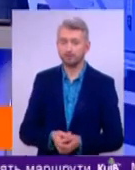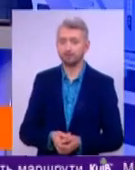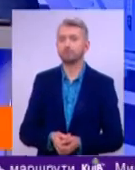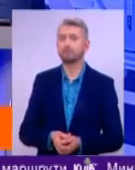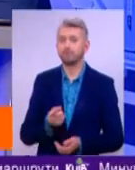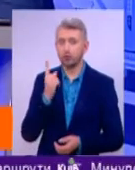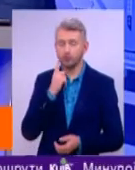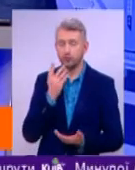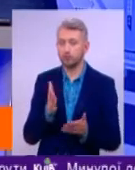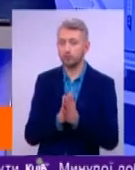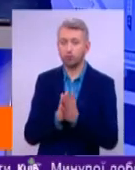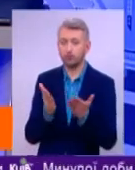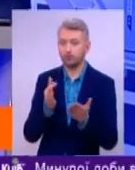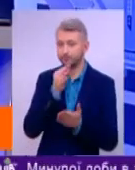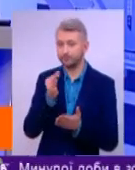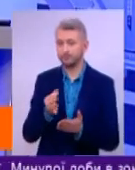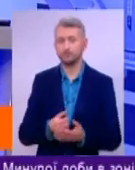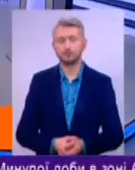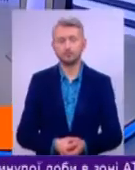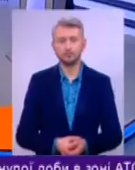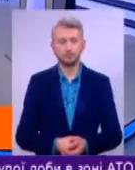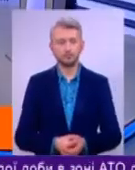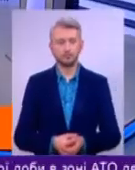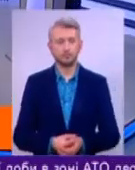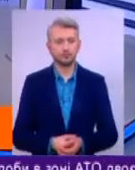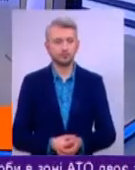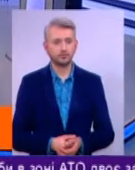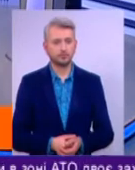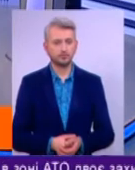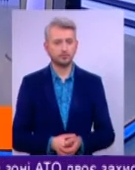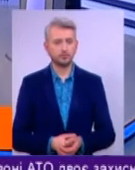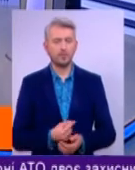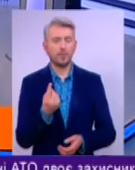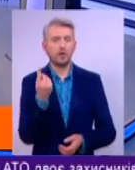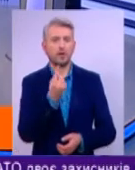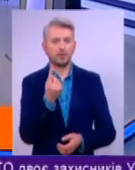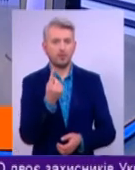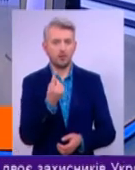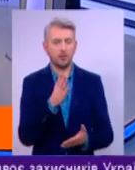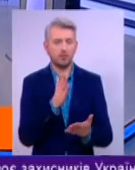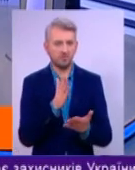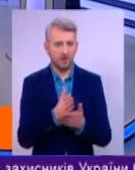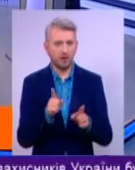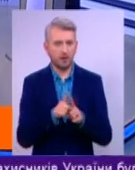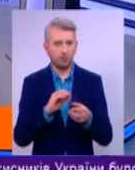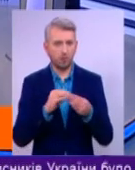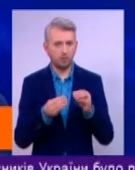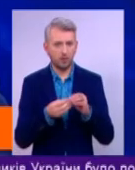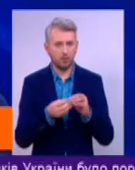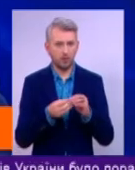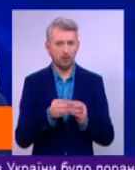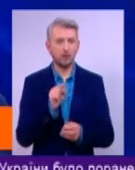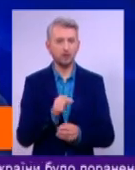Почули. Панове, прошу, будь ласка, пане Ігоре. Дійсно, мабуть, є така проблема. І